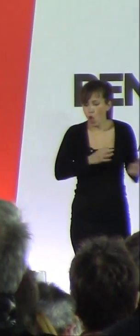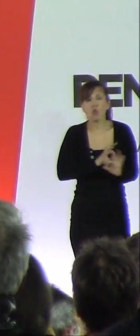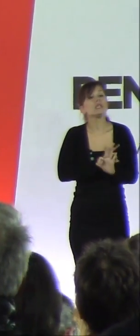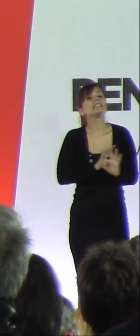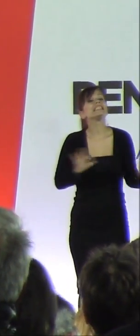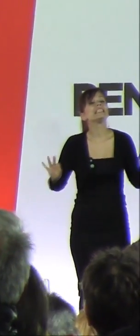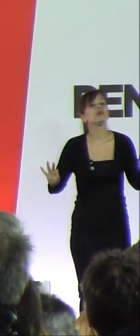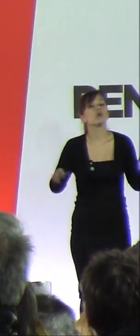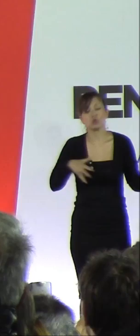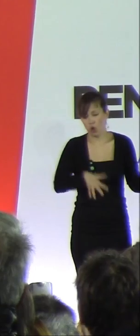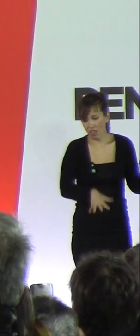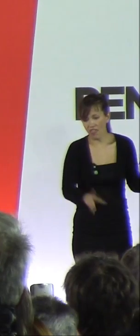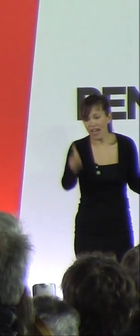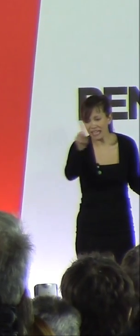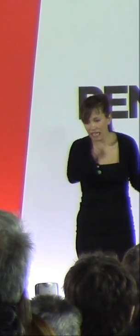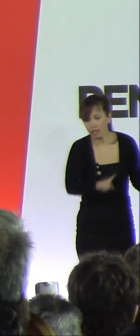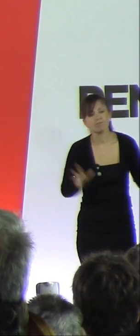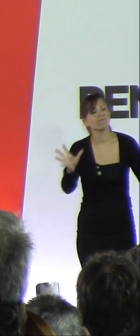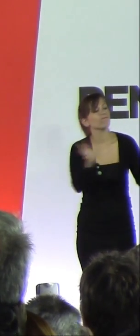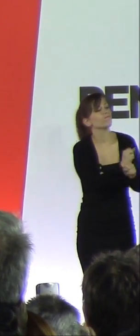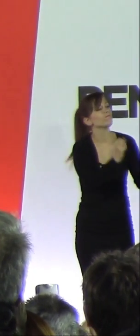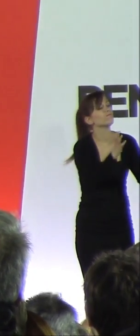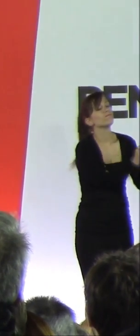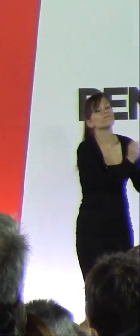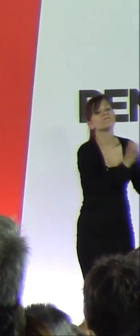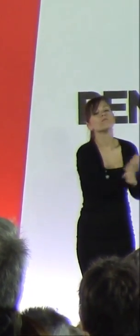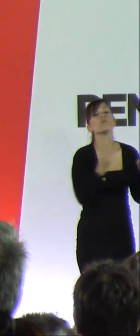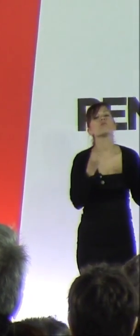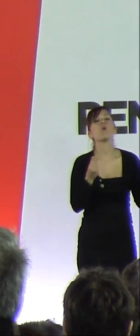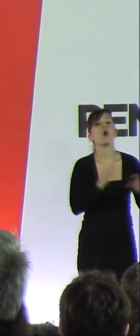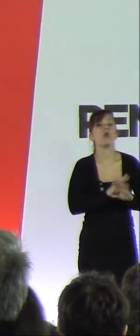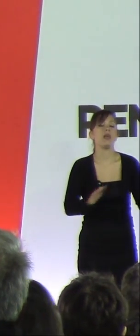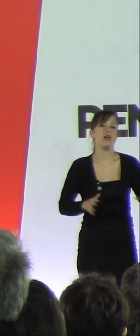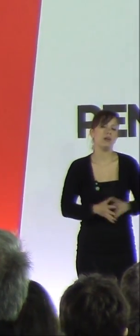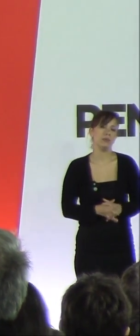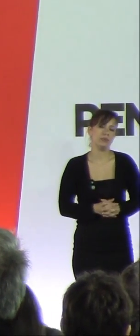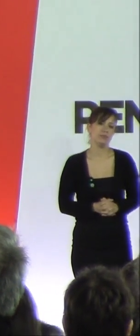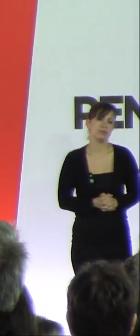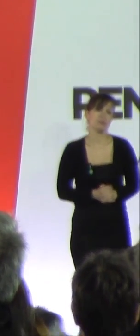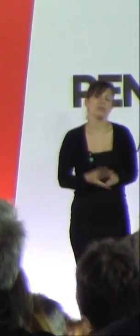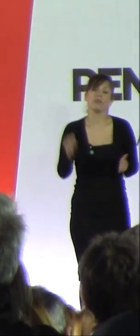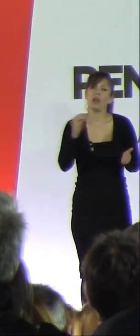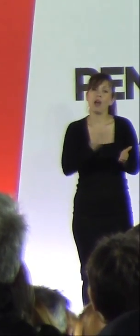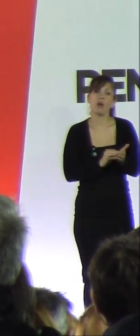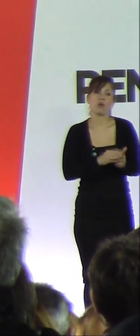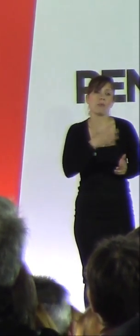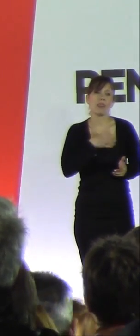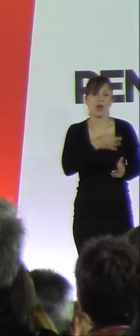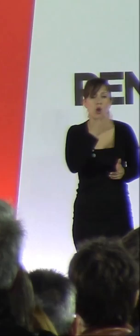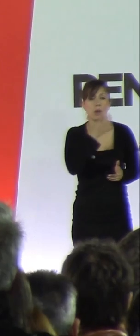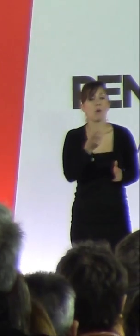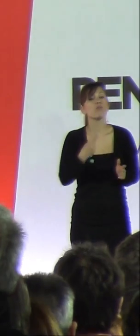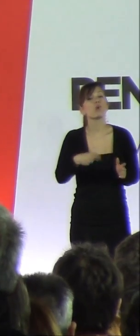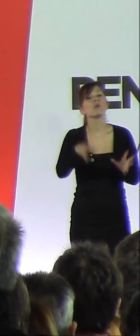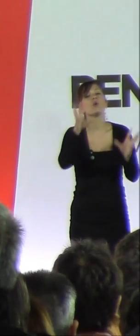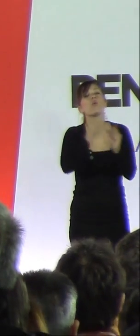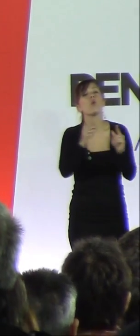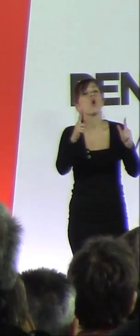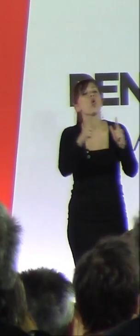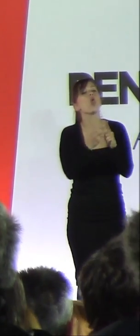θερήσουν καρπούς. Και θέλω να πω ιδίως για τη Ρένα και τον Γαβρίλ.